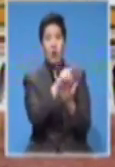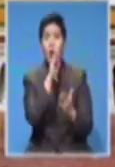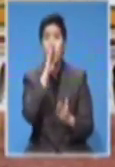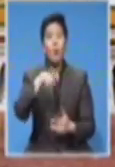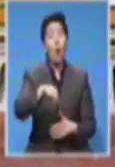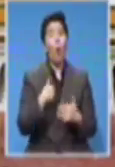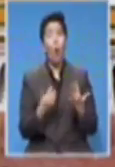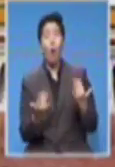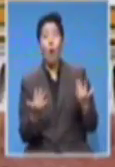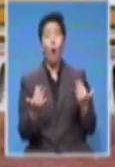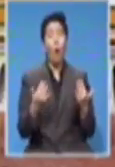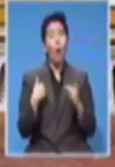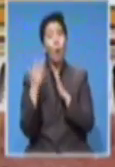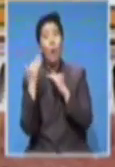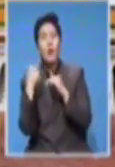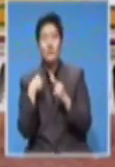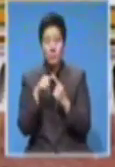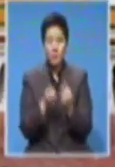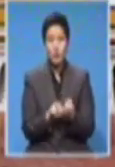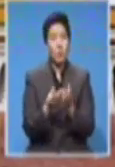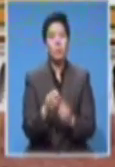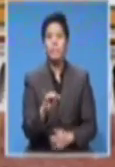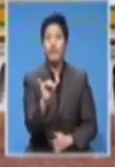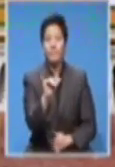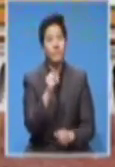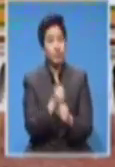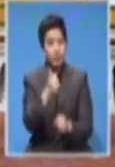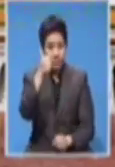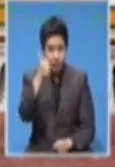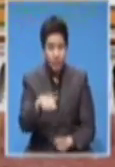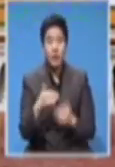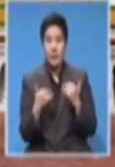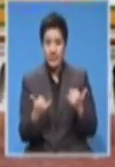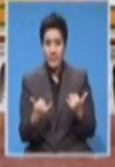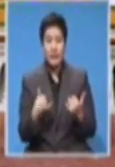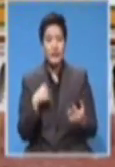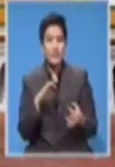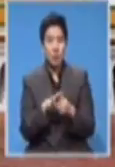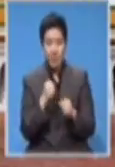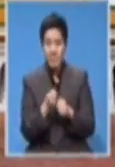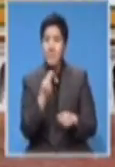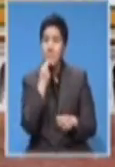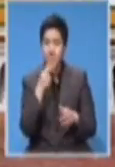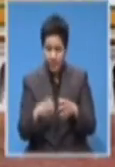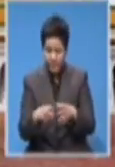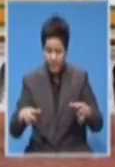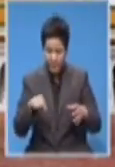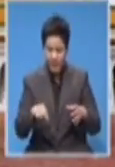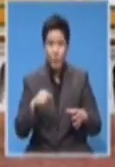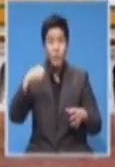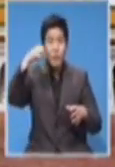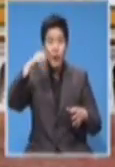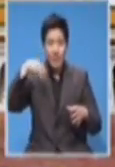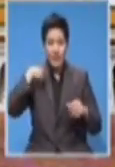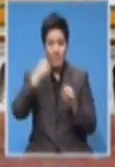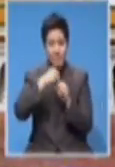หวังก็จะขายเข้าระบบสายส่งมันยังไปเป็นไปไม่ได้ทั้งหมดนะครับแล้วก็การผลิตแบตเตอรี่ต่างๆในเรื่องของการเก็บพลังงานไฟฟ้า